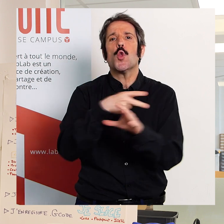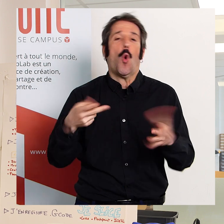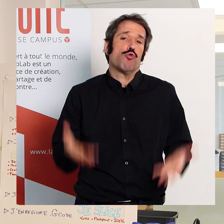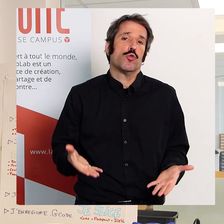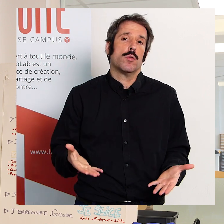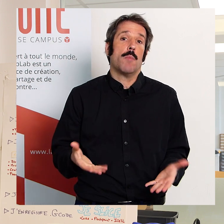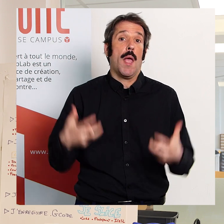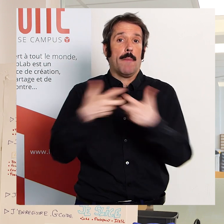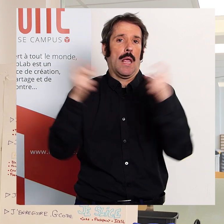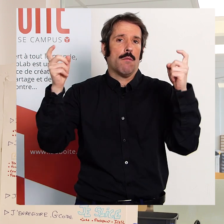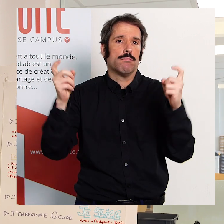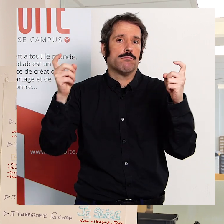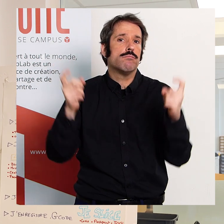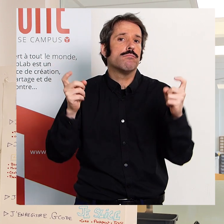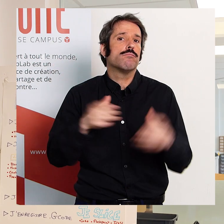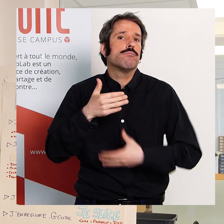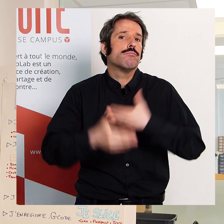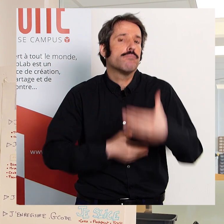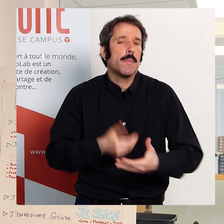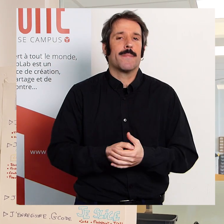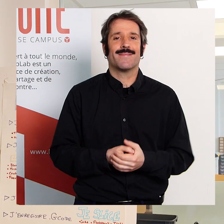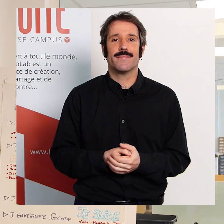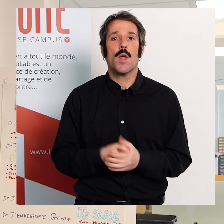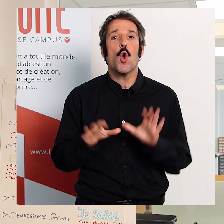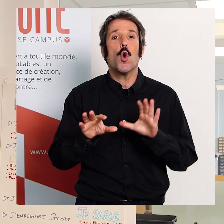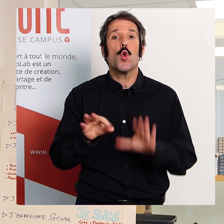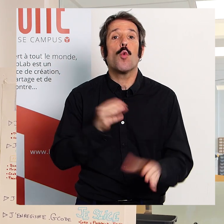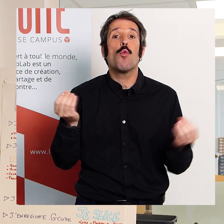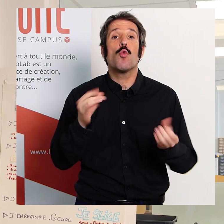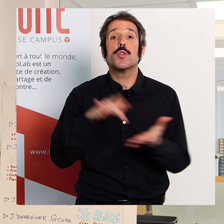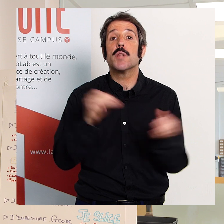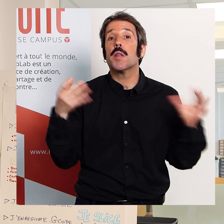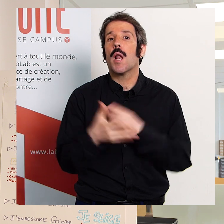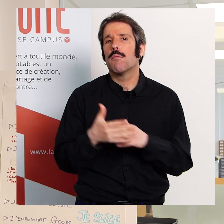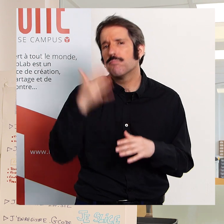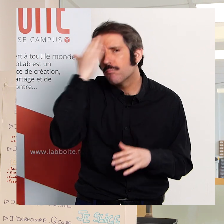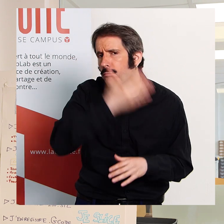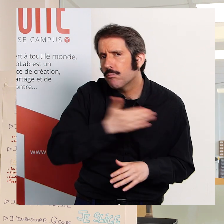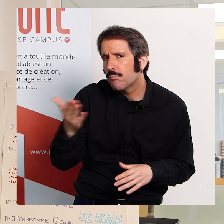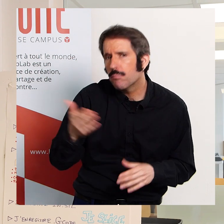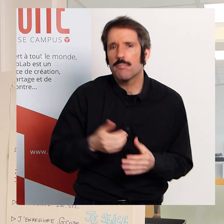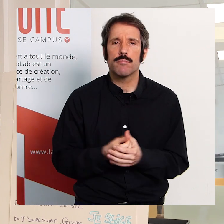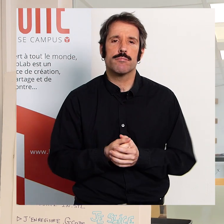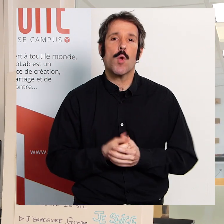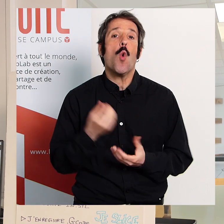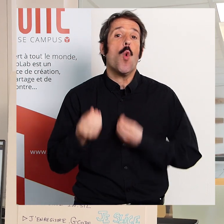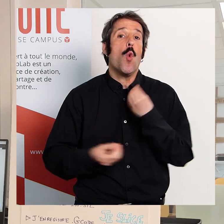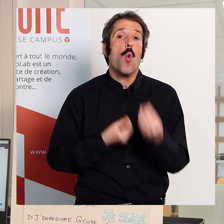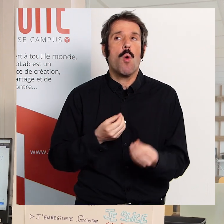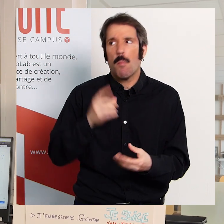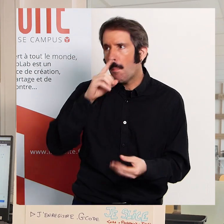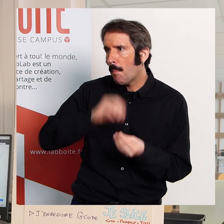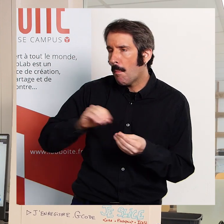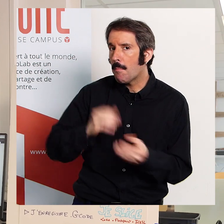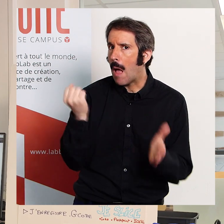30 € aujourd'hui, ça baisse. Vous pouvez les trouver sur des plateformes en ligne bien connues. Autrement, si